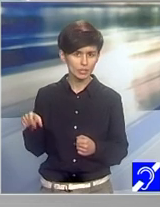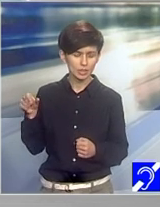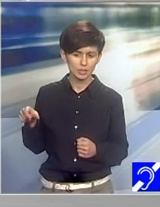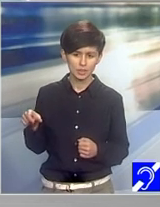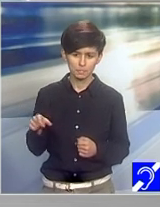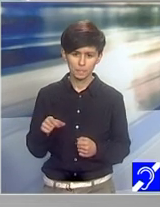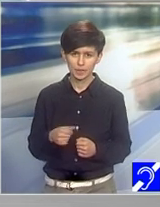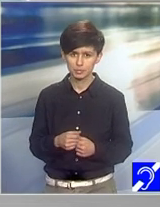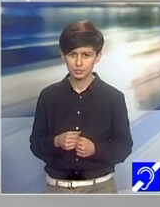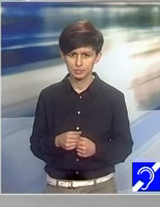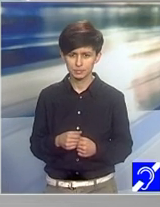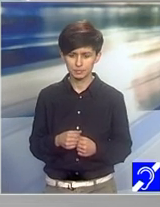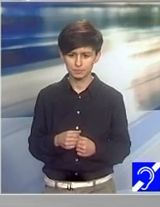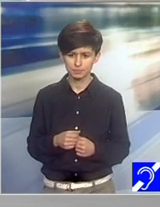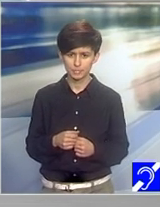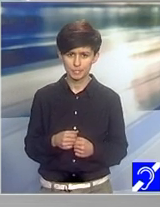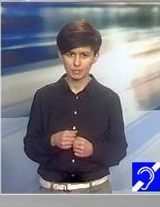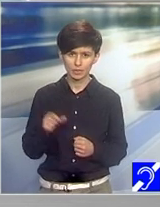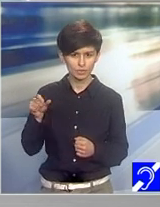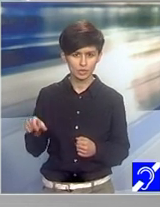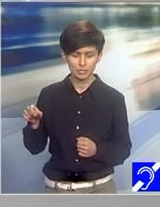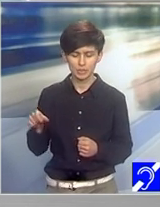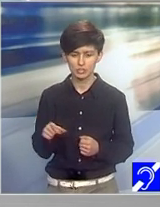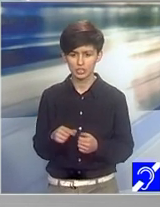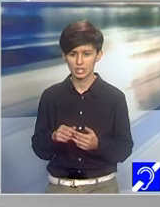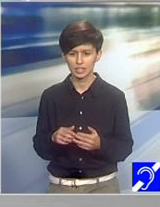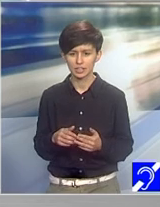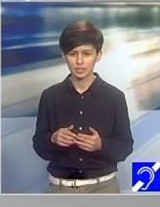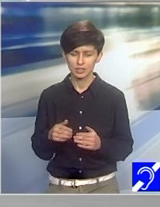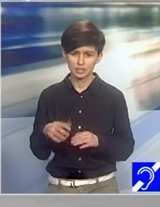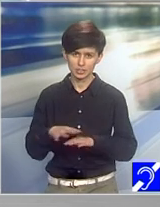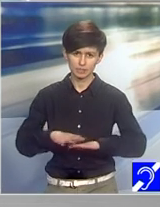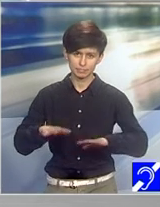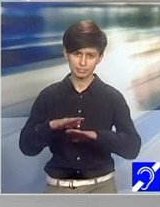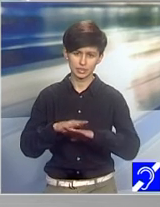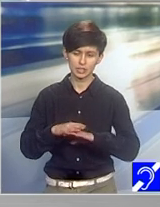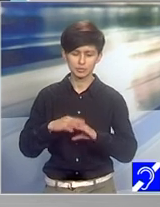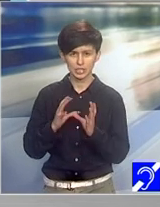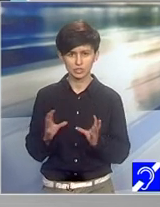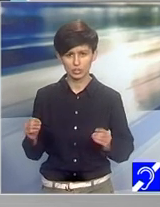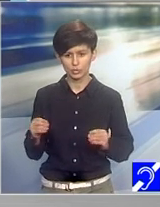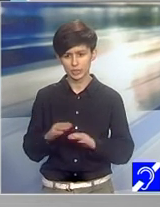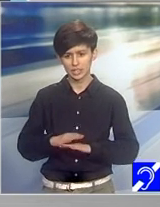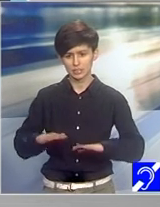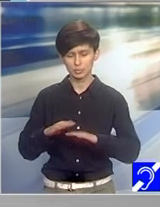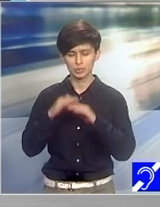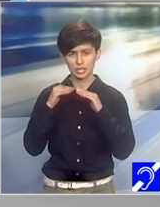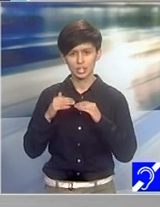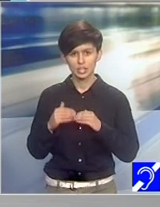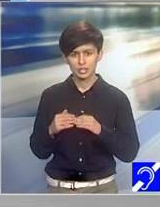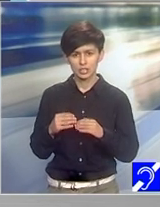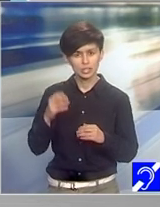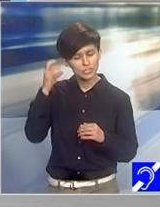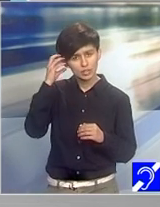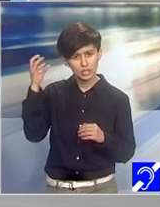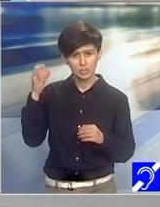brătieni și așa mai departe, cu conservatorii. În spațiul românesc, în spațiul public, la nivelul elitelor, se